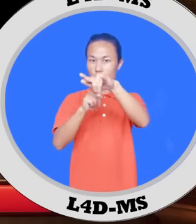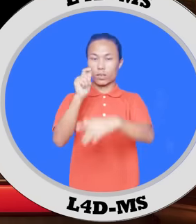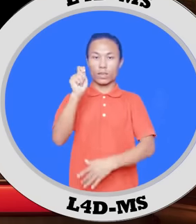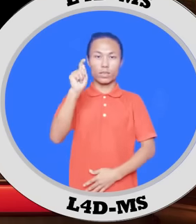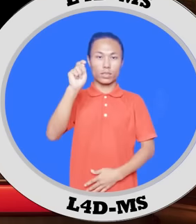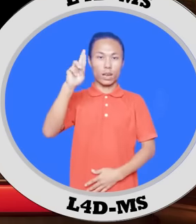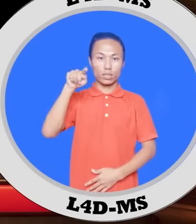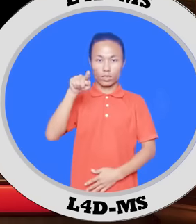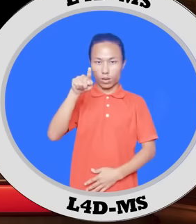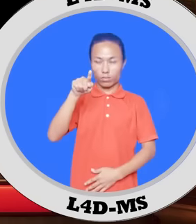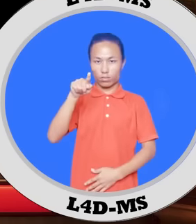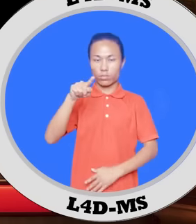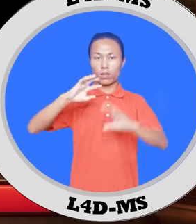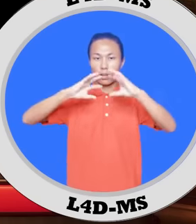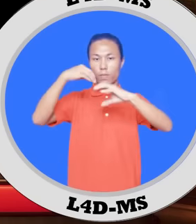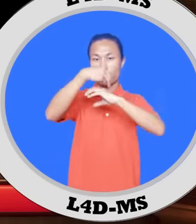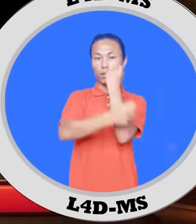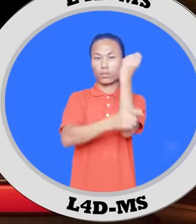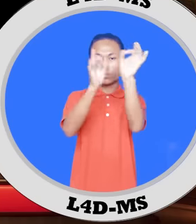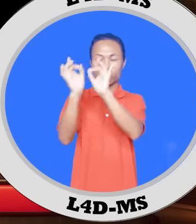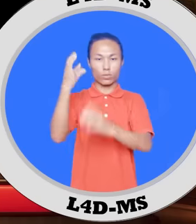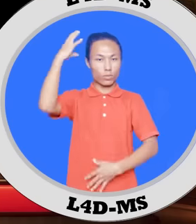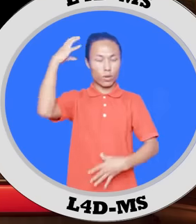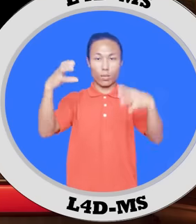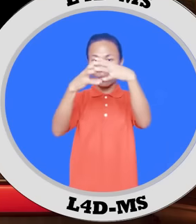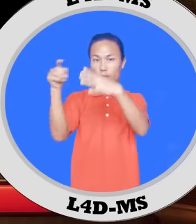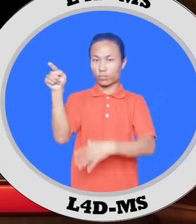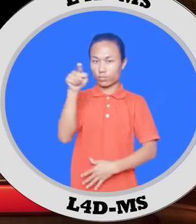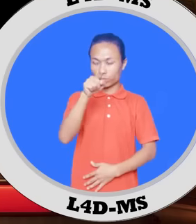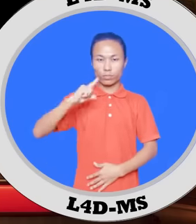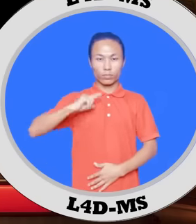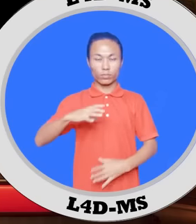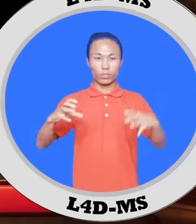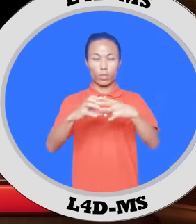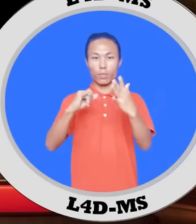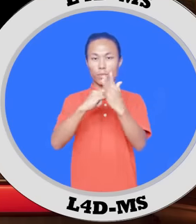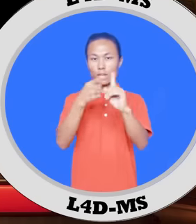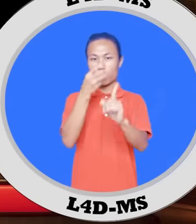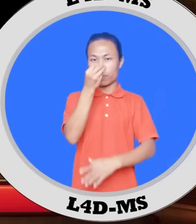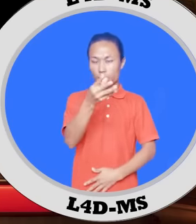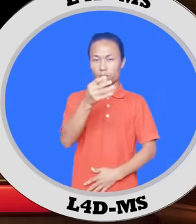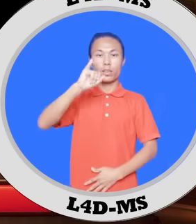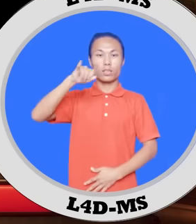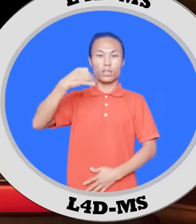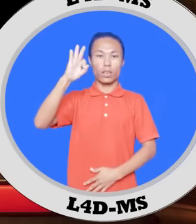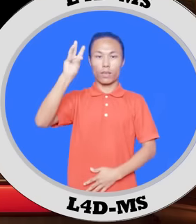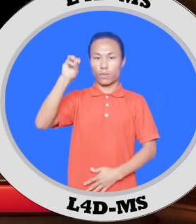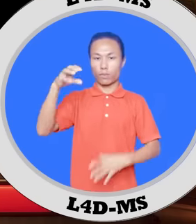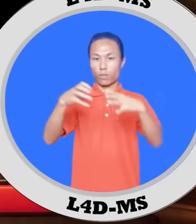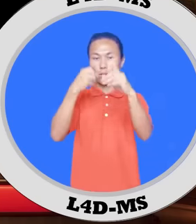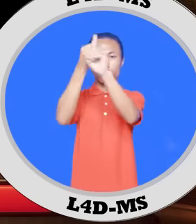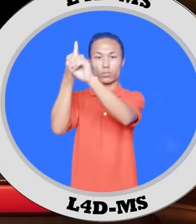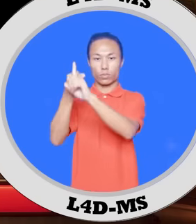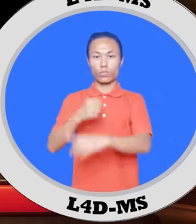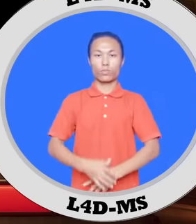ည်းထက်မနည်းရှိတဲ့ ATR လေယာဉ်တွေကိုဆက်လက်အသုံးမပြုနိုင်အောင်အစိုးရတွေအနေနဲ့အရေးယူဆောင်ရွက်ဖို့အရေးကြီးလိုအပ်နေရလို့ Justice